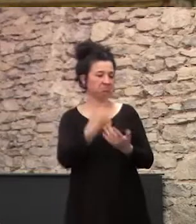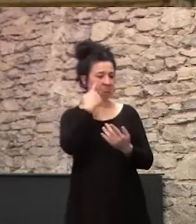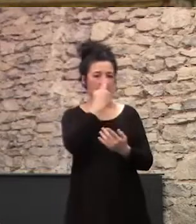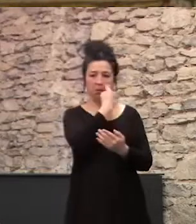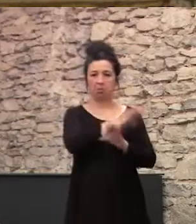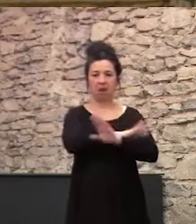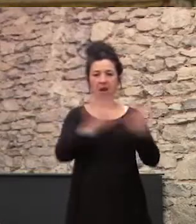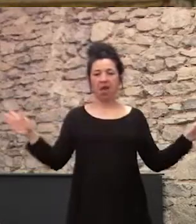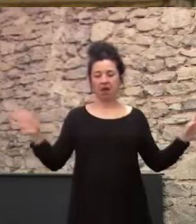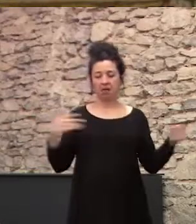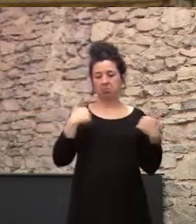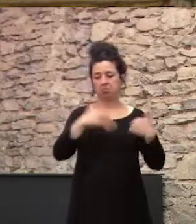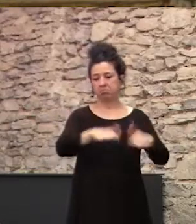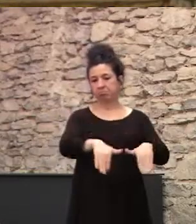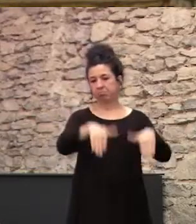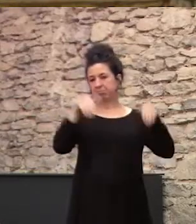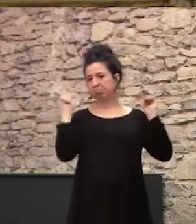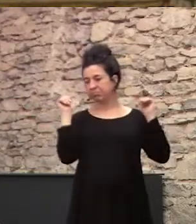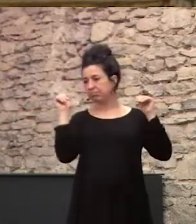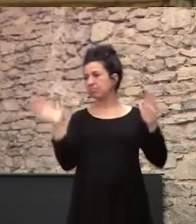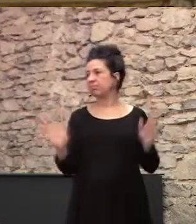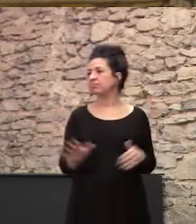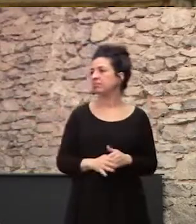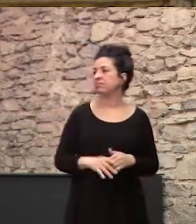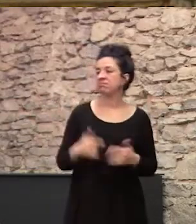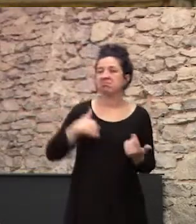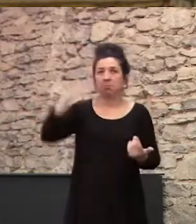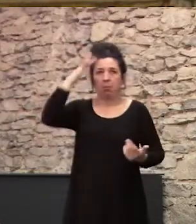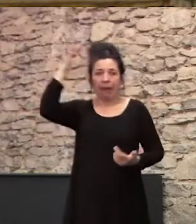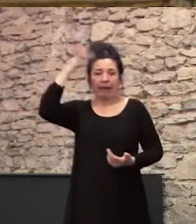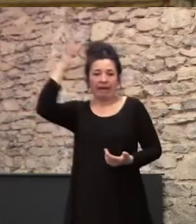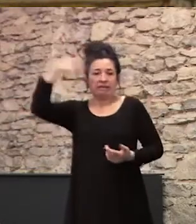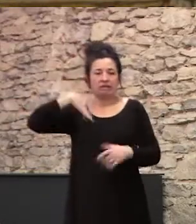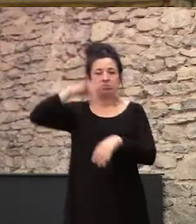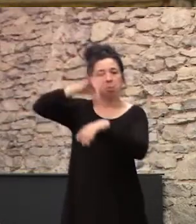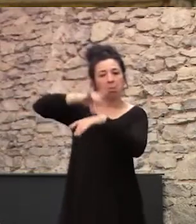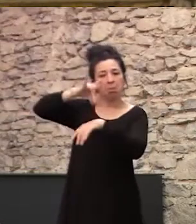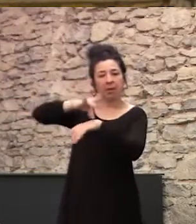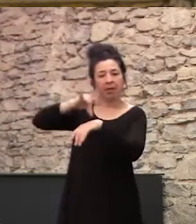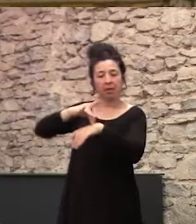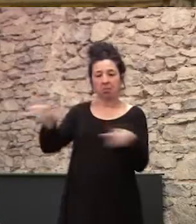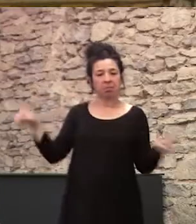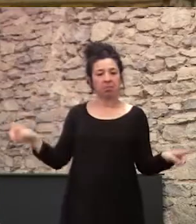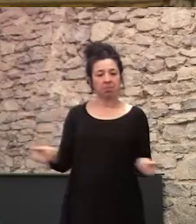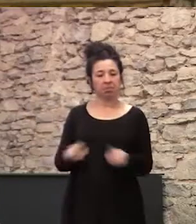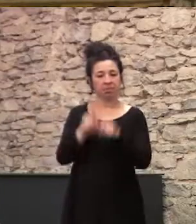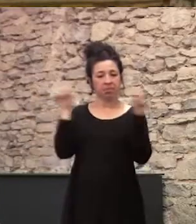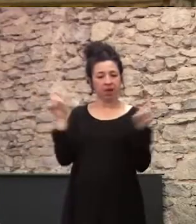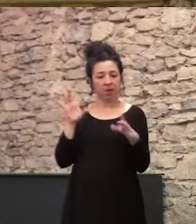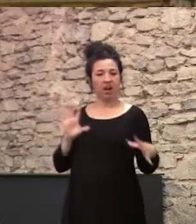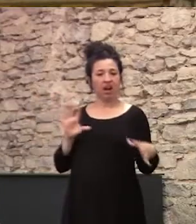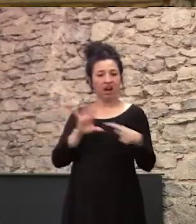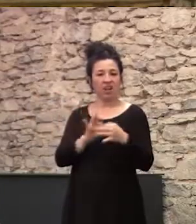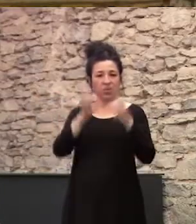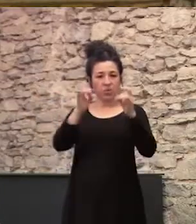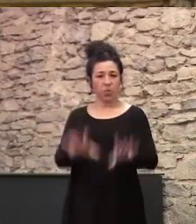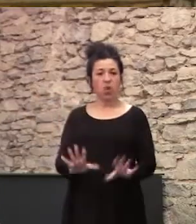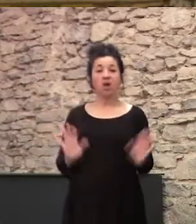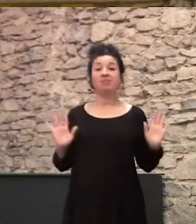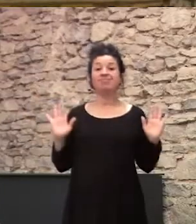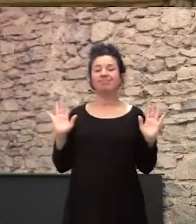banitz ez dakit, medikua berdin, harreman berdin edukiko nuke, baina